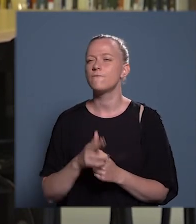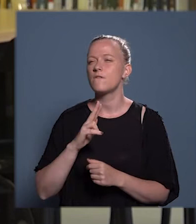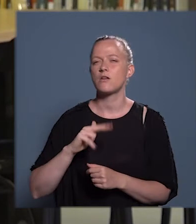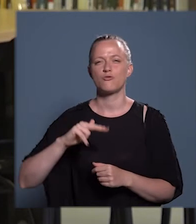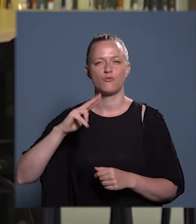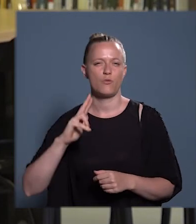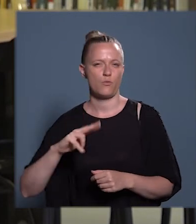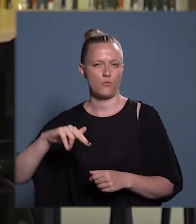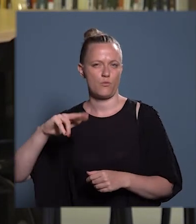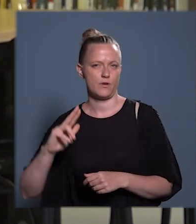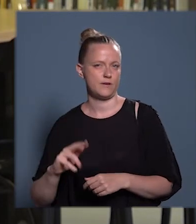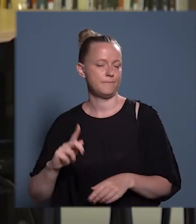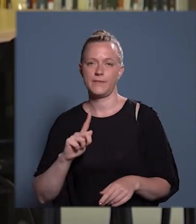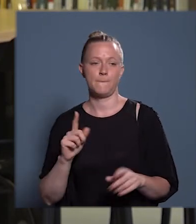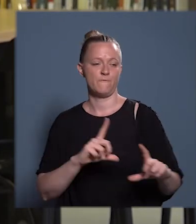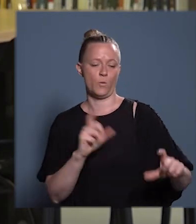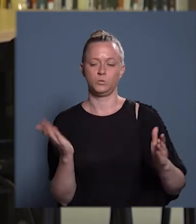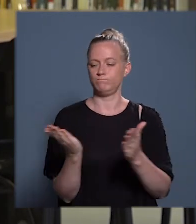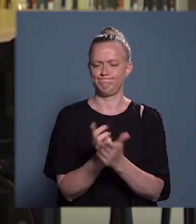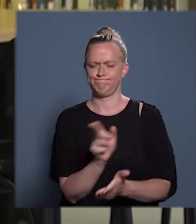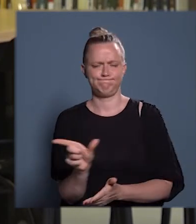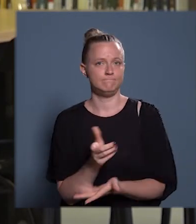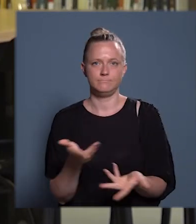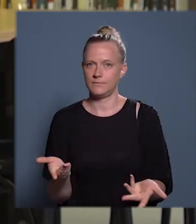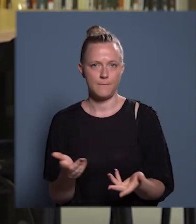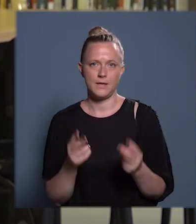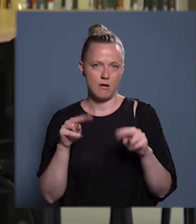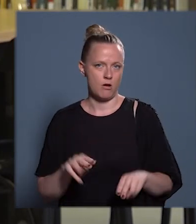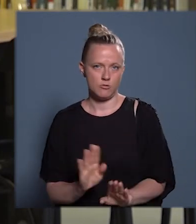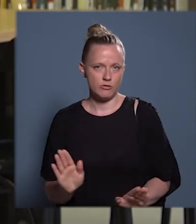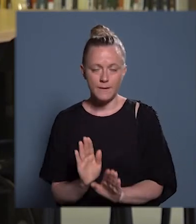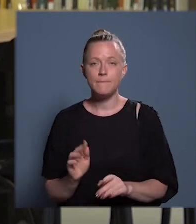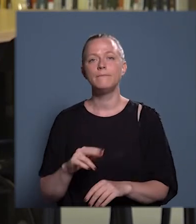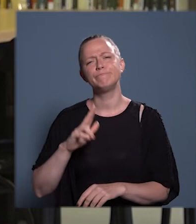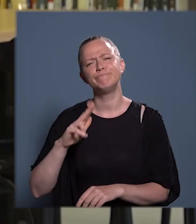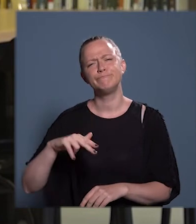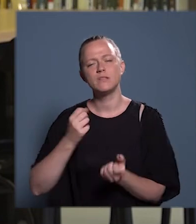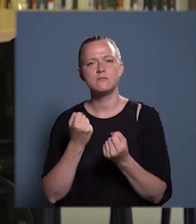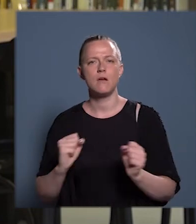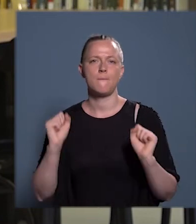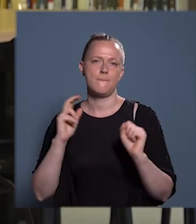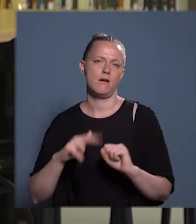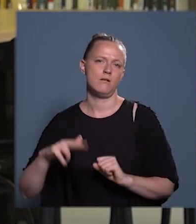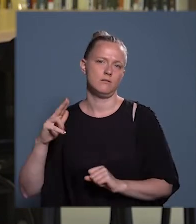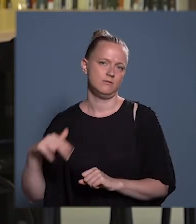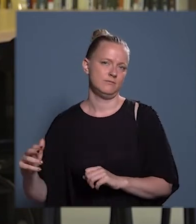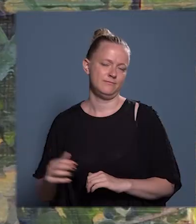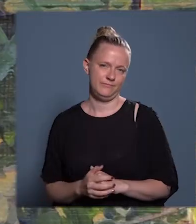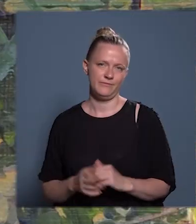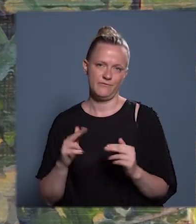hogy nem fotó, realista, hanem mindenképpen ilyen szabadon